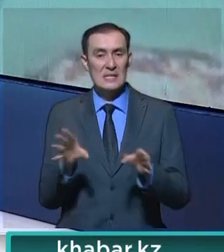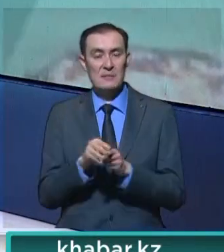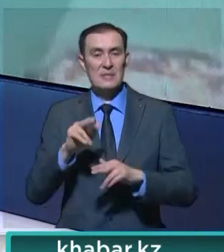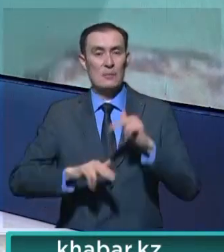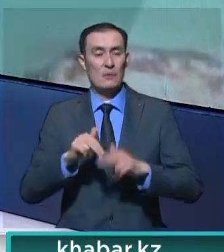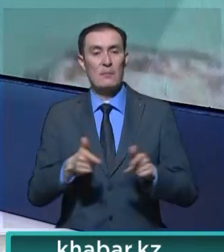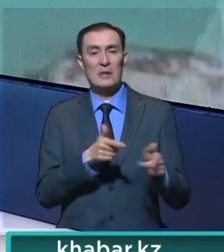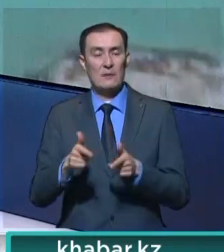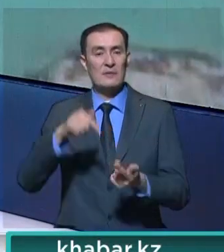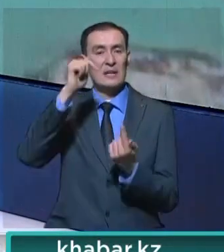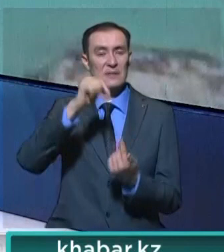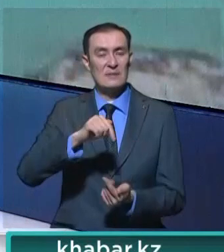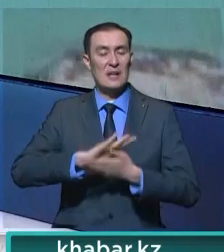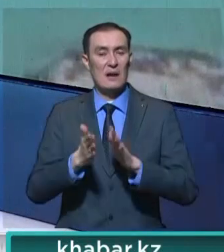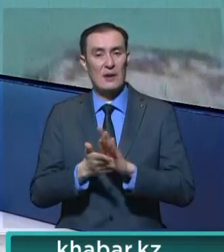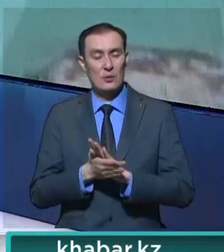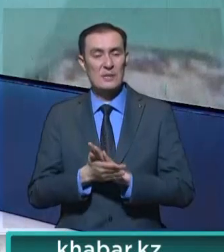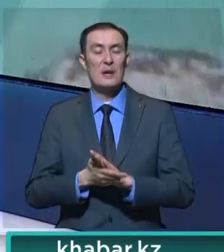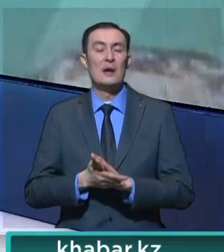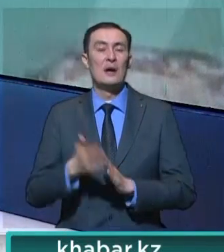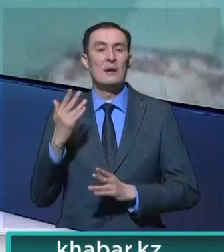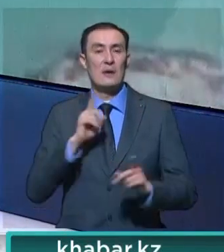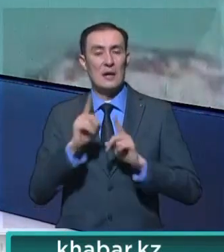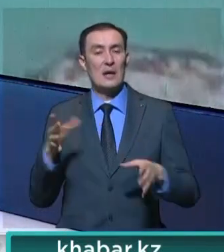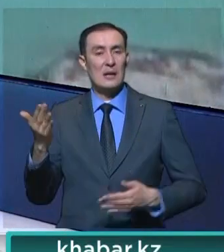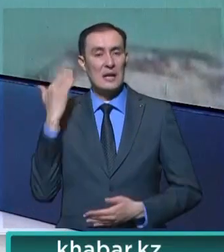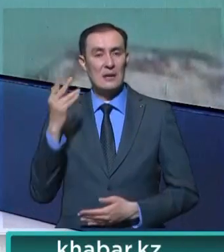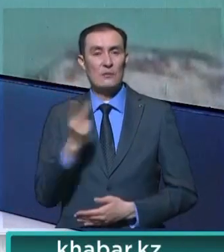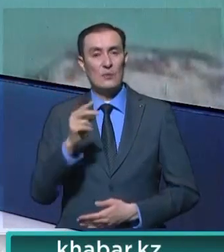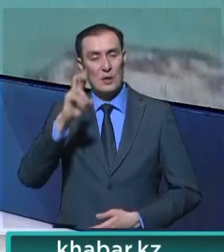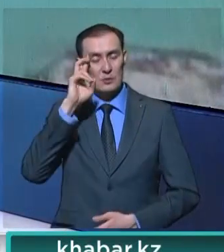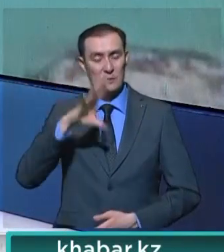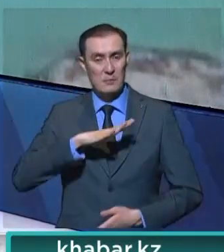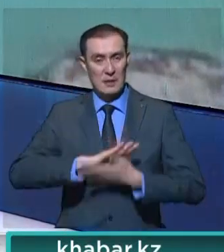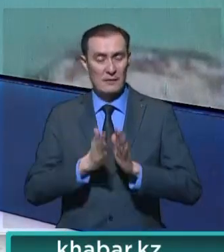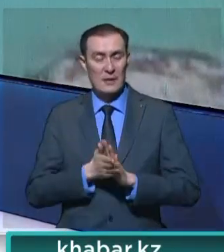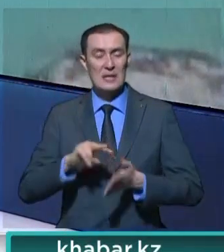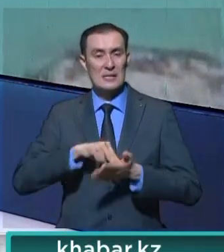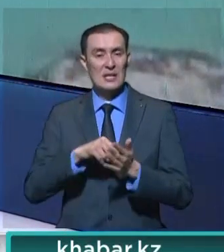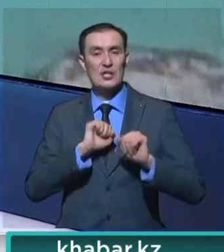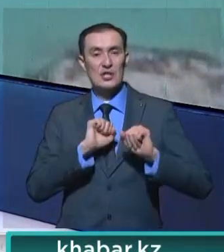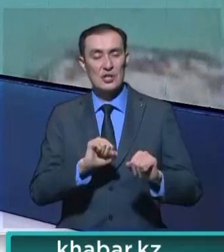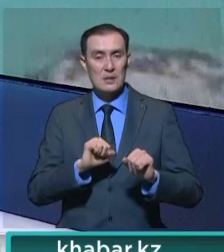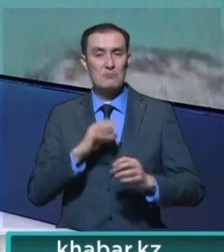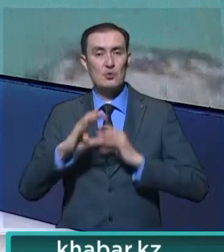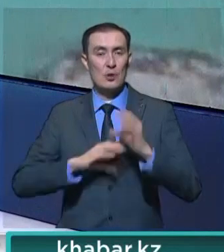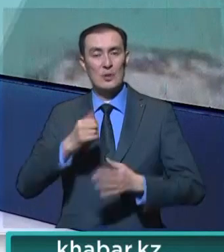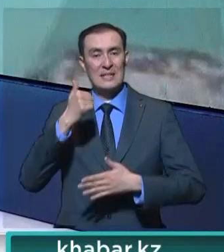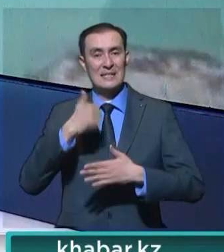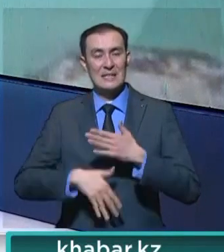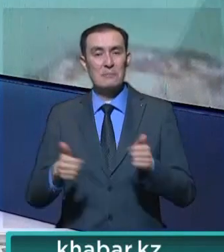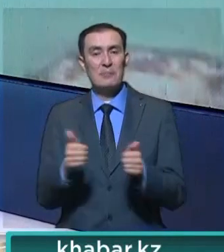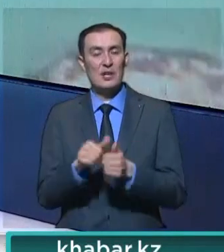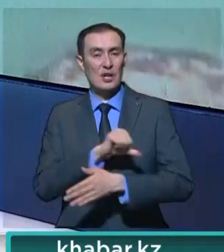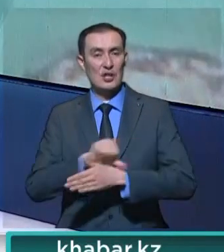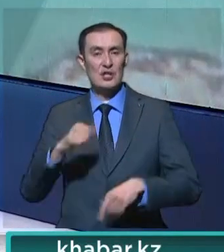проект разработали в соответствии с договоренностями, достигнутыми ранее между двумя государствами. Его задача – защитить Международный центр приграничной